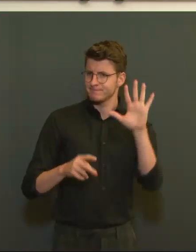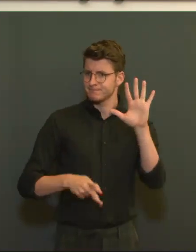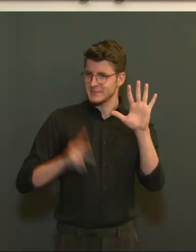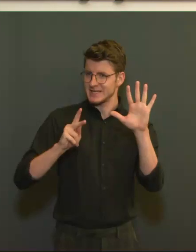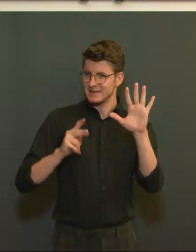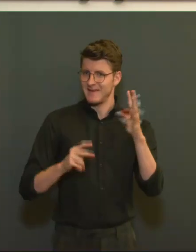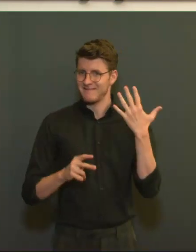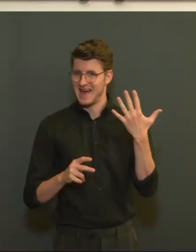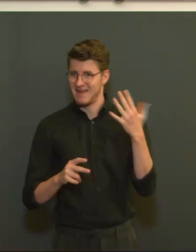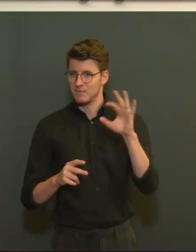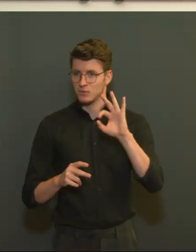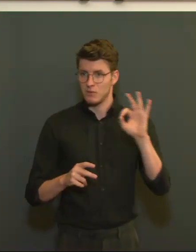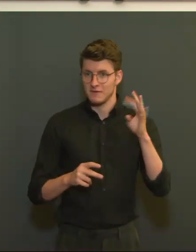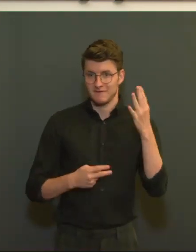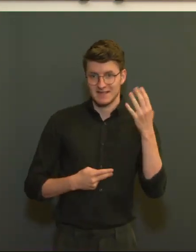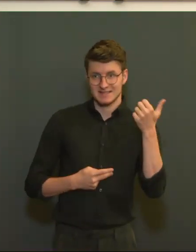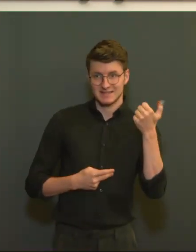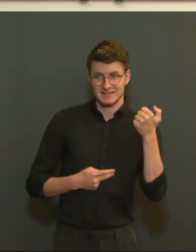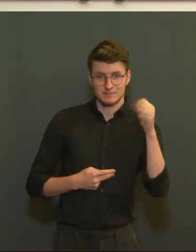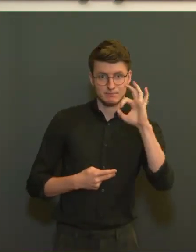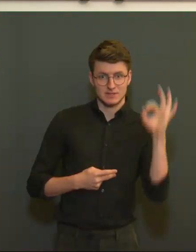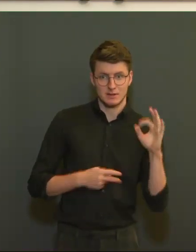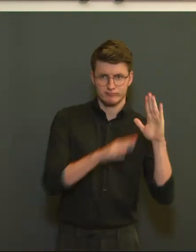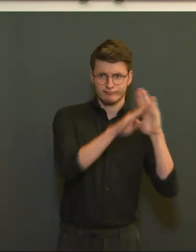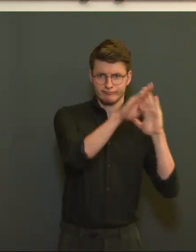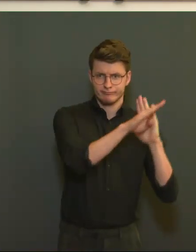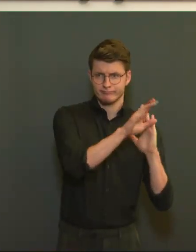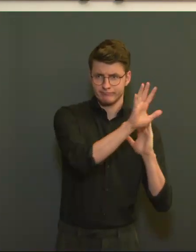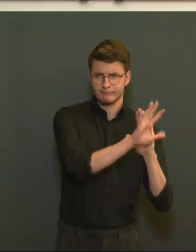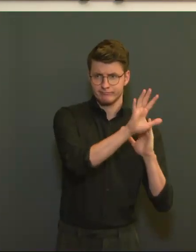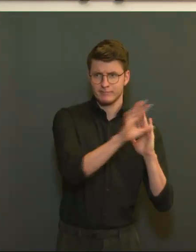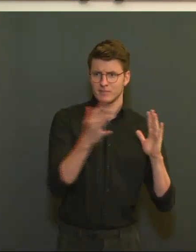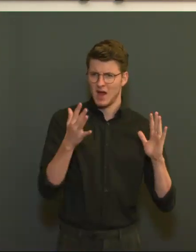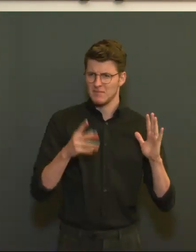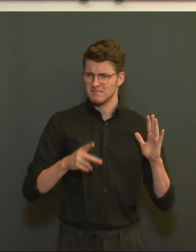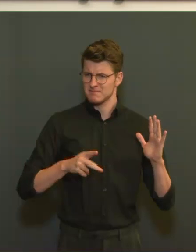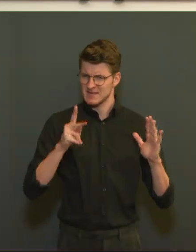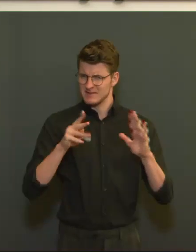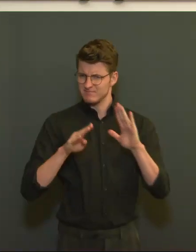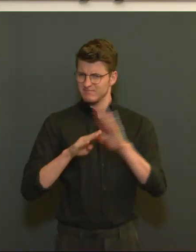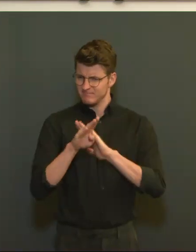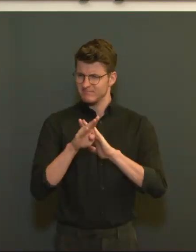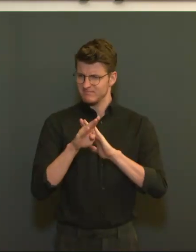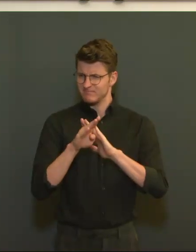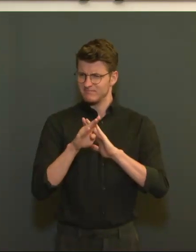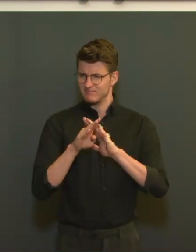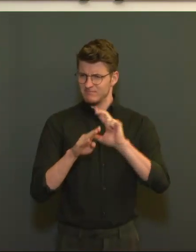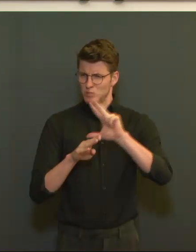en de 64%. De sterkste toename zien we procentueel in